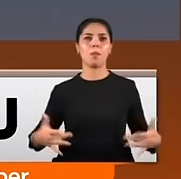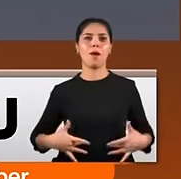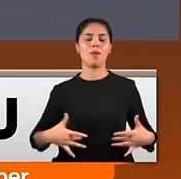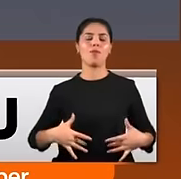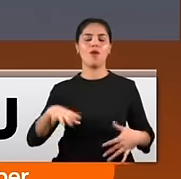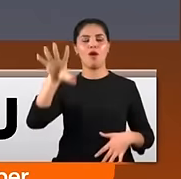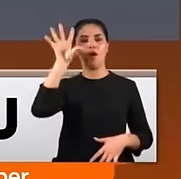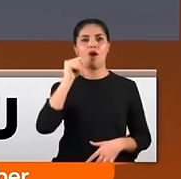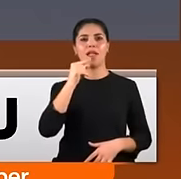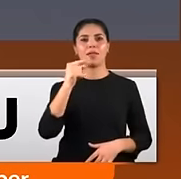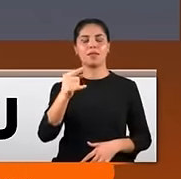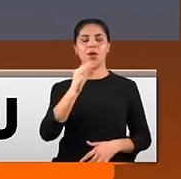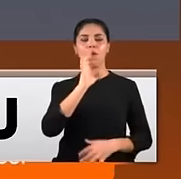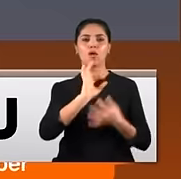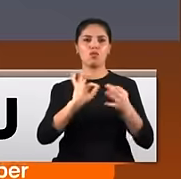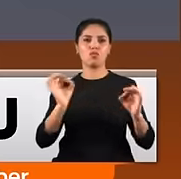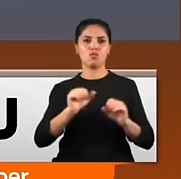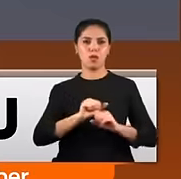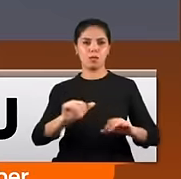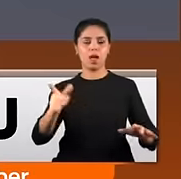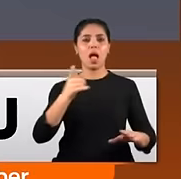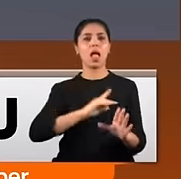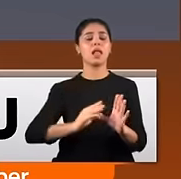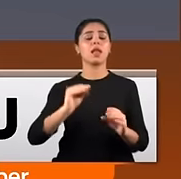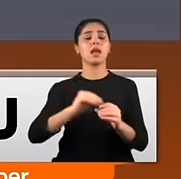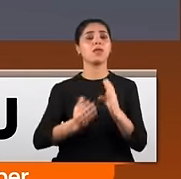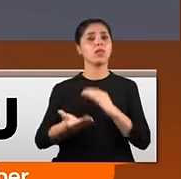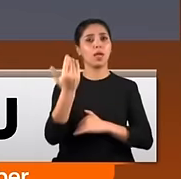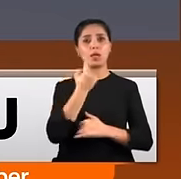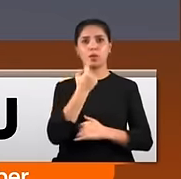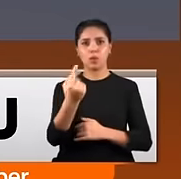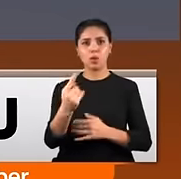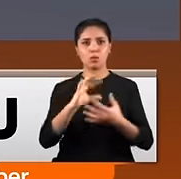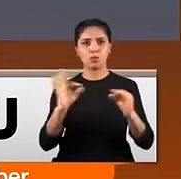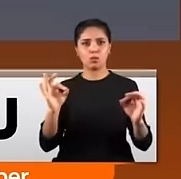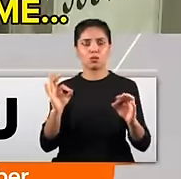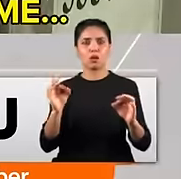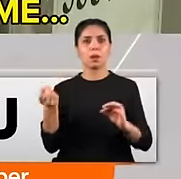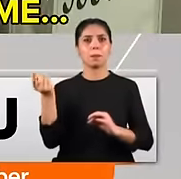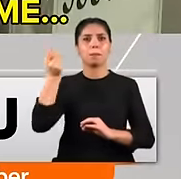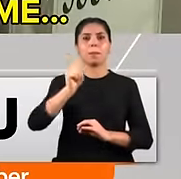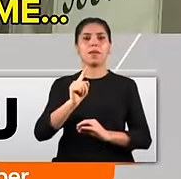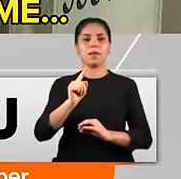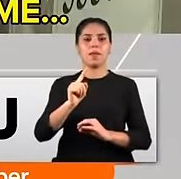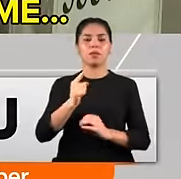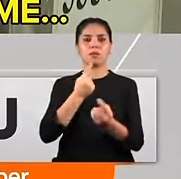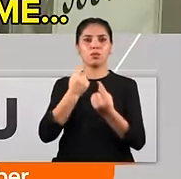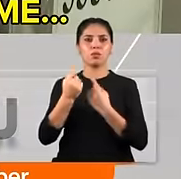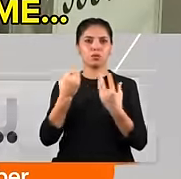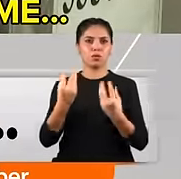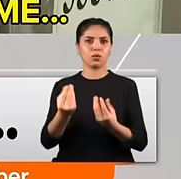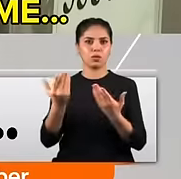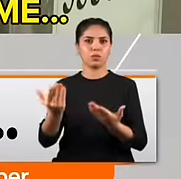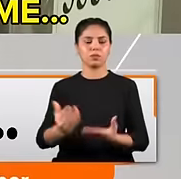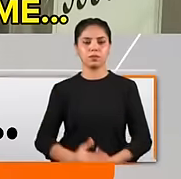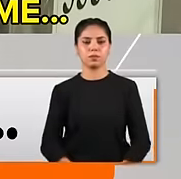öğrendim ifadeleriyle paylaşırken adaylık için daha önce sarf ettiği sözleri de yeniden gündeme geldi. Hiç hayatımda kıvırmadım. Eğer